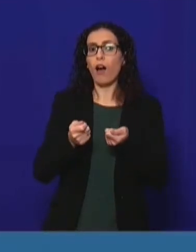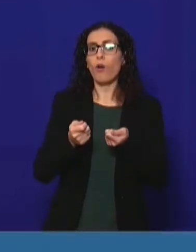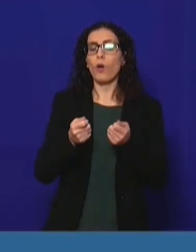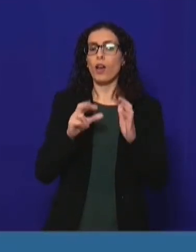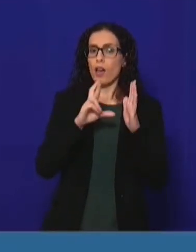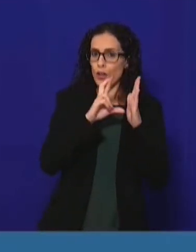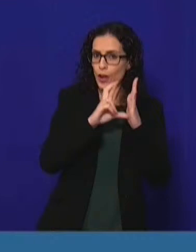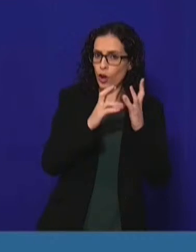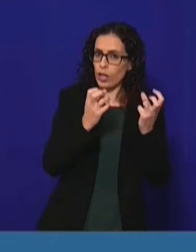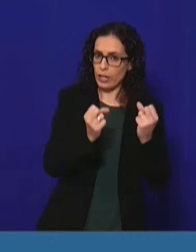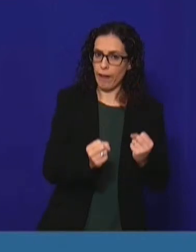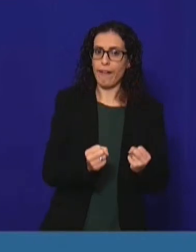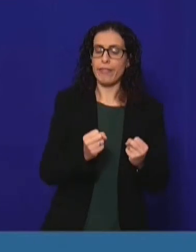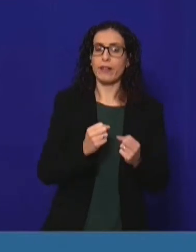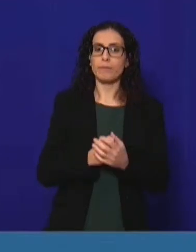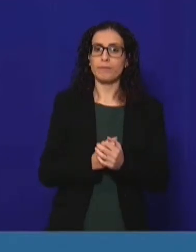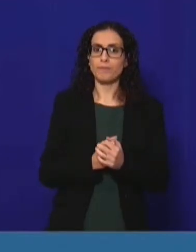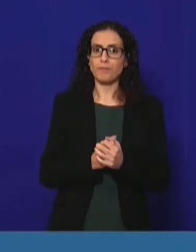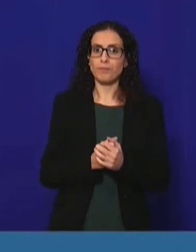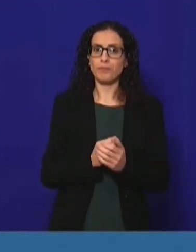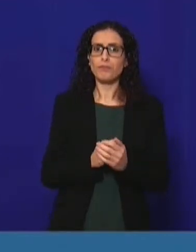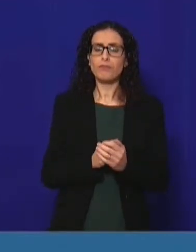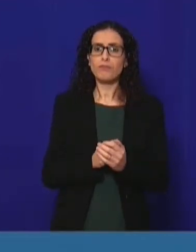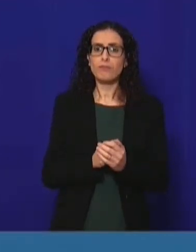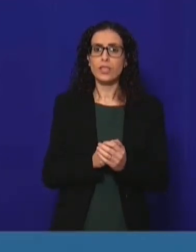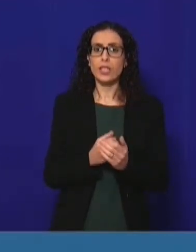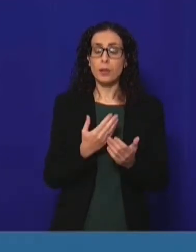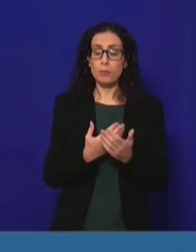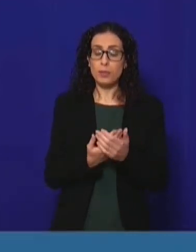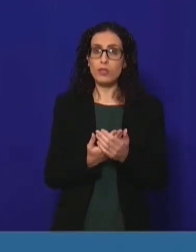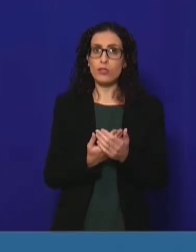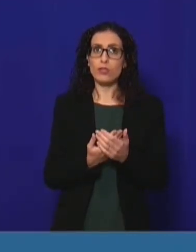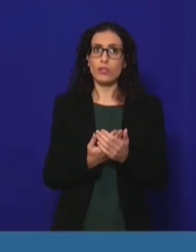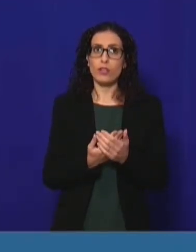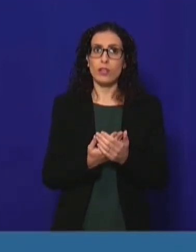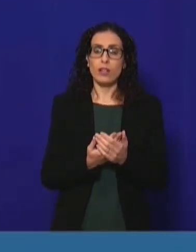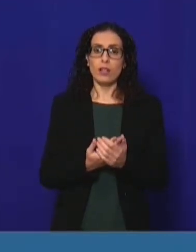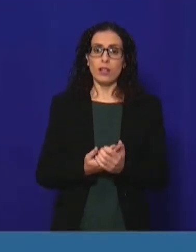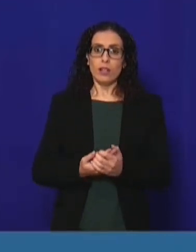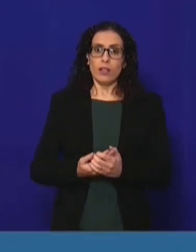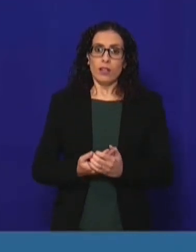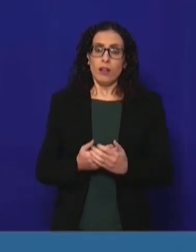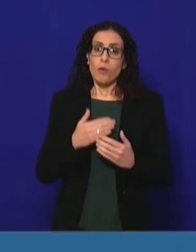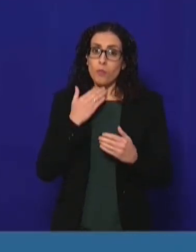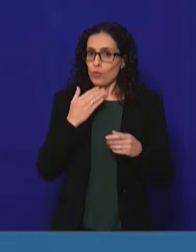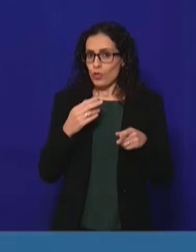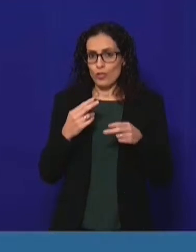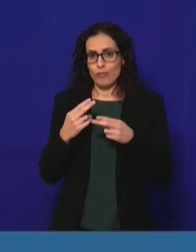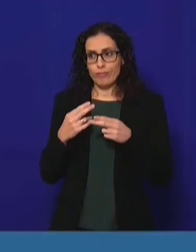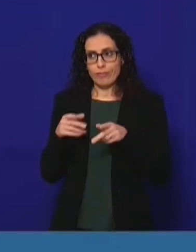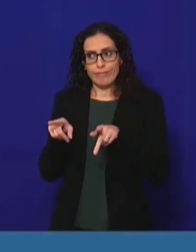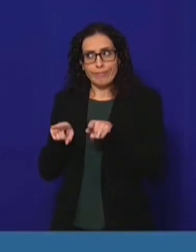nieħdu ħsieb ukoll mezzi ta' prevenzjoni biex propju aħna ma jiġrix bħalma qed